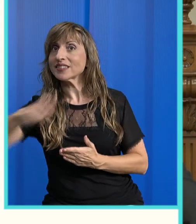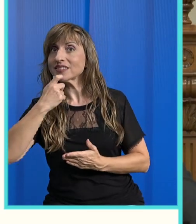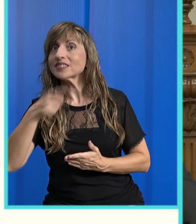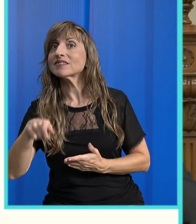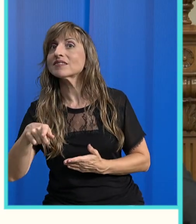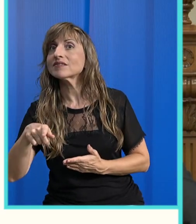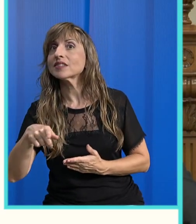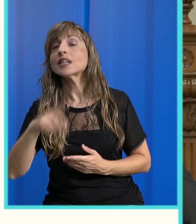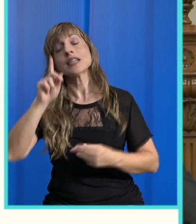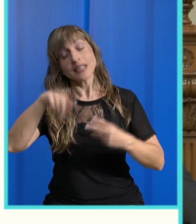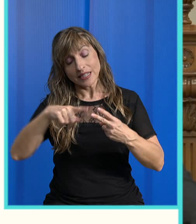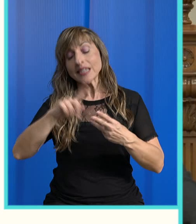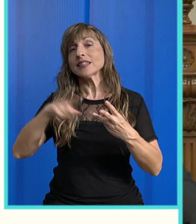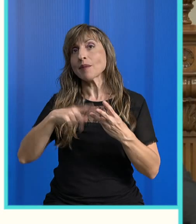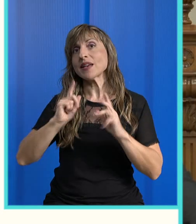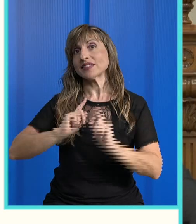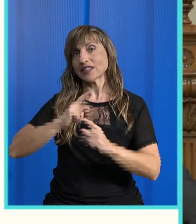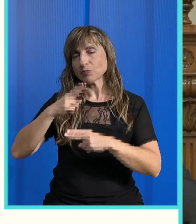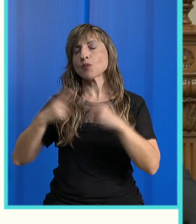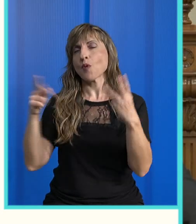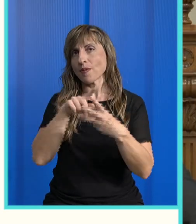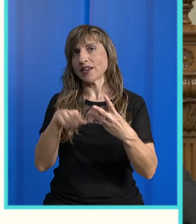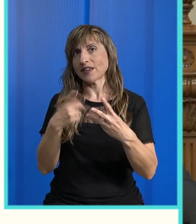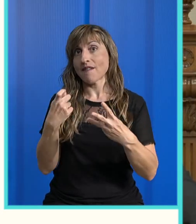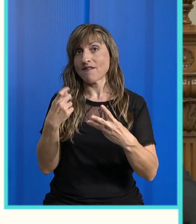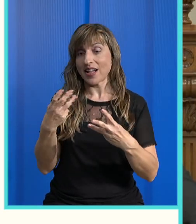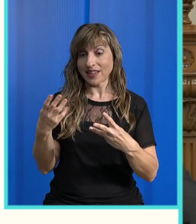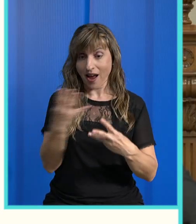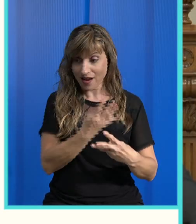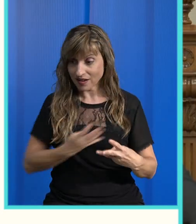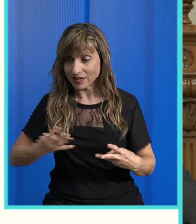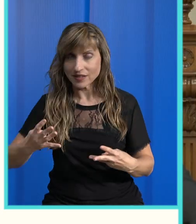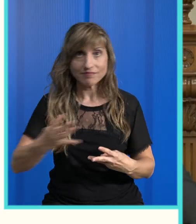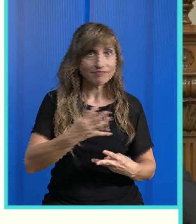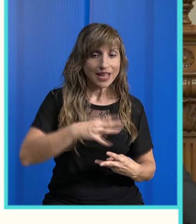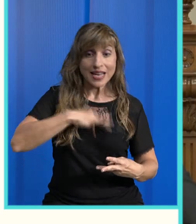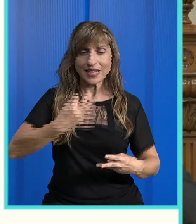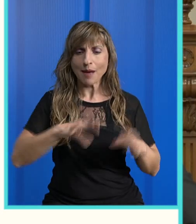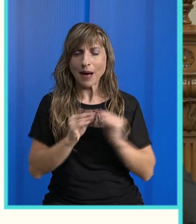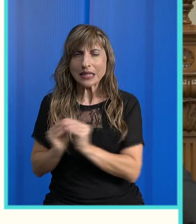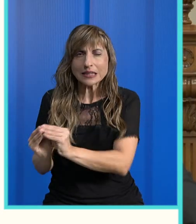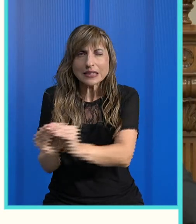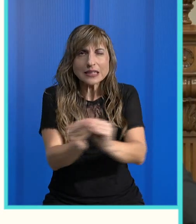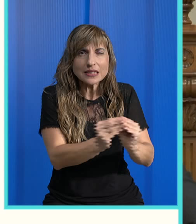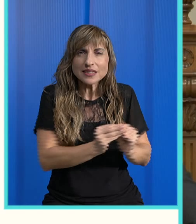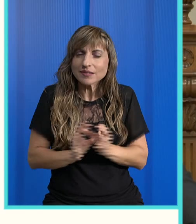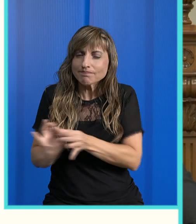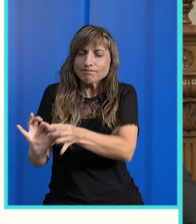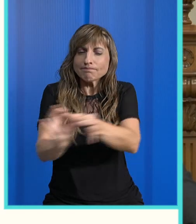'interès també del transport públic. I aquí hem de ser capaços de poder-ho lligar tot